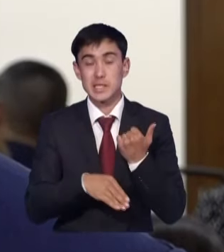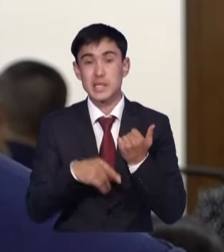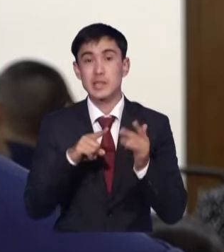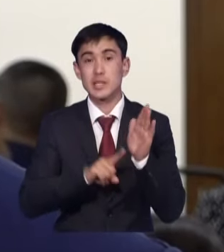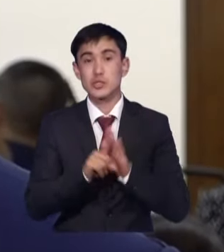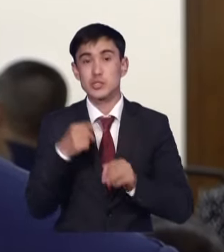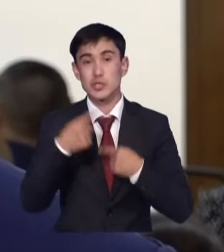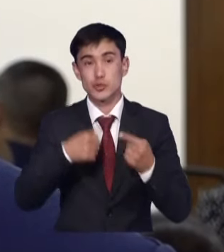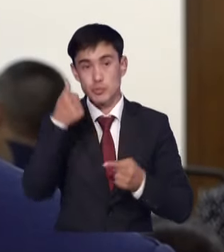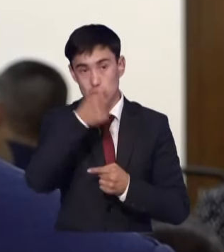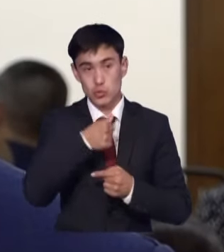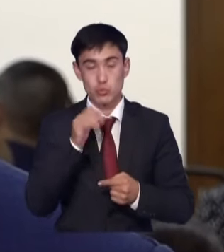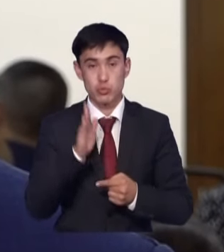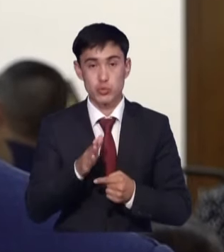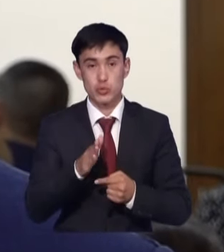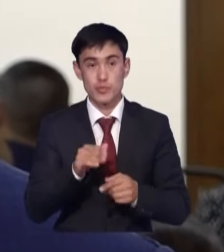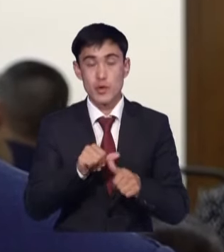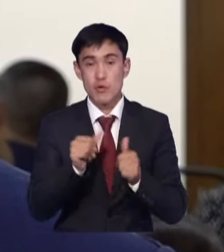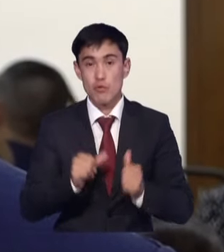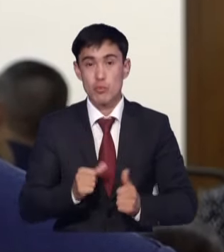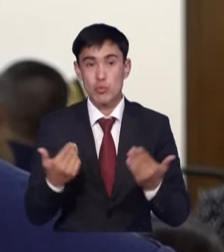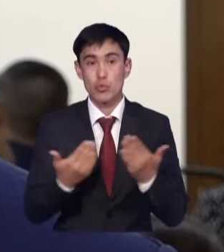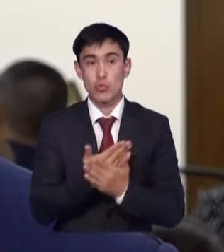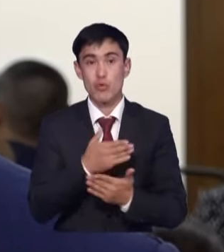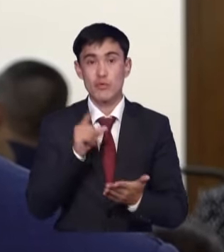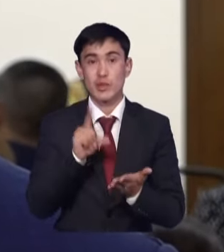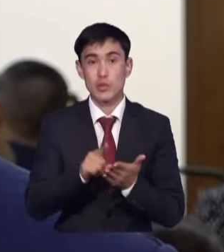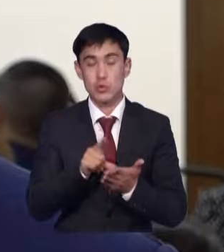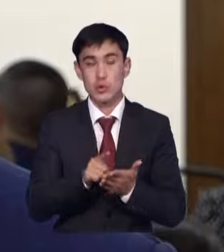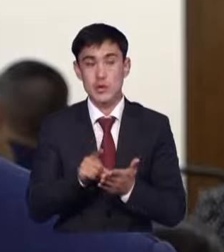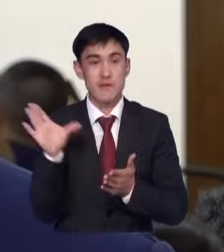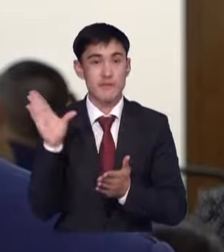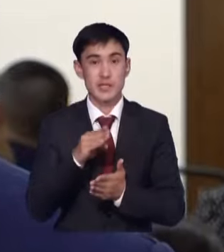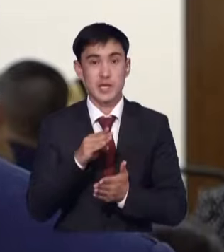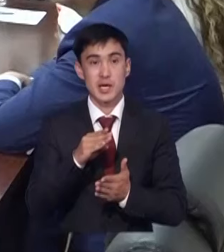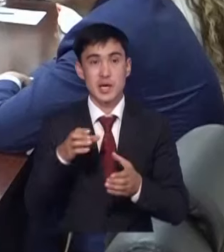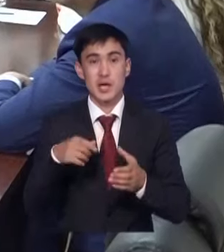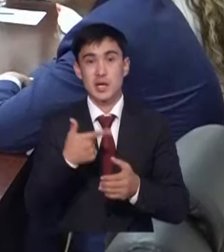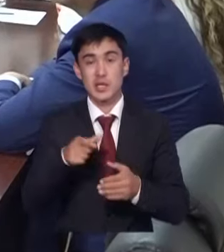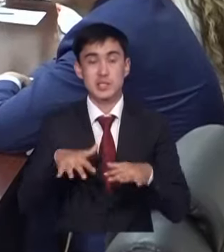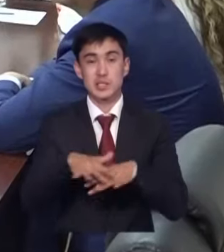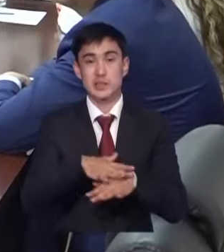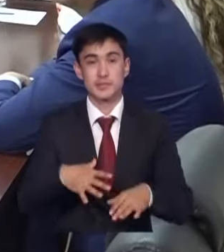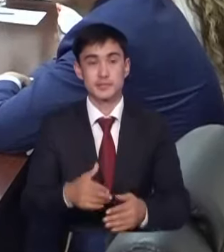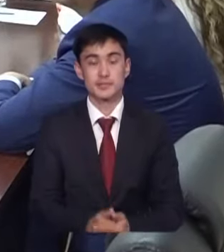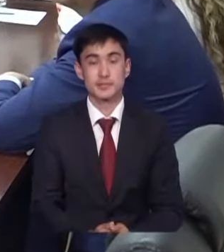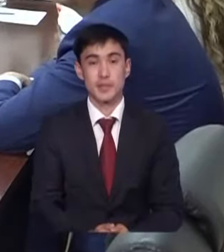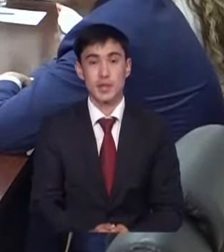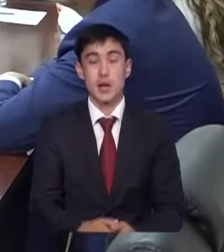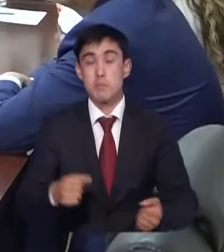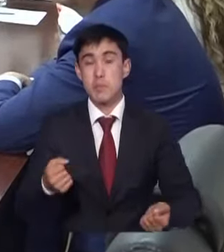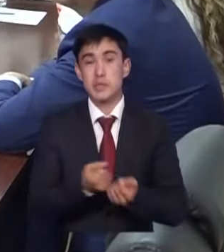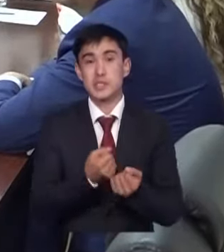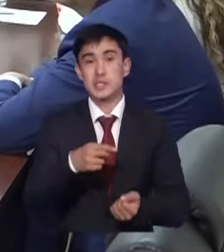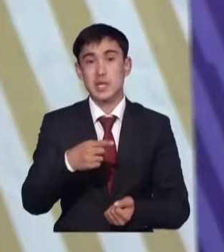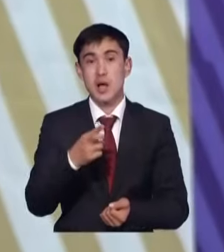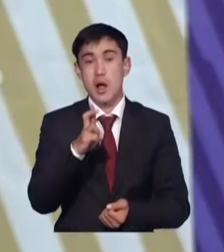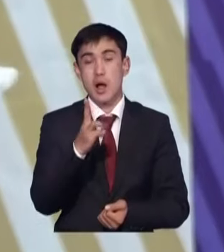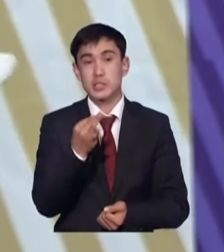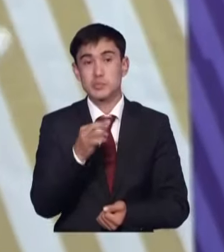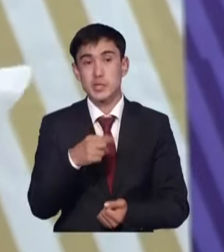году. Ее будет сдавать, эту форму налоговой отчетности, вся остальная категория граждан. При поддержке Каспий.кз такие